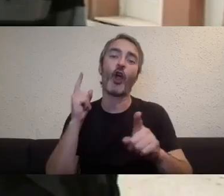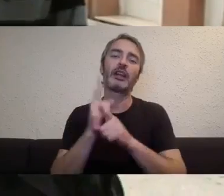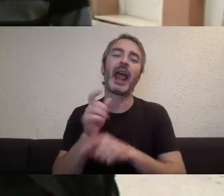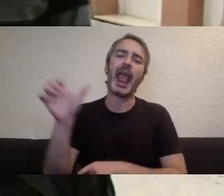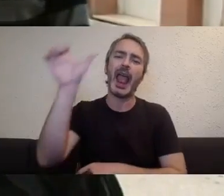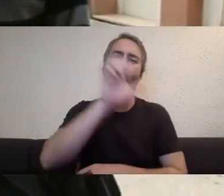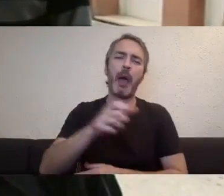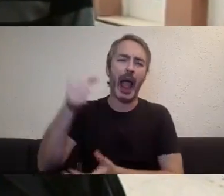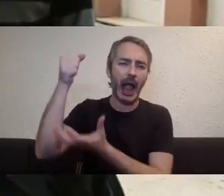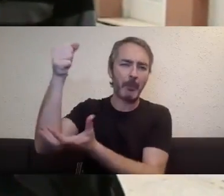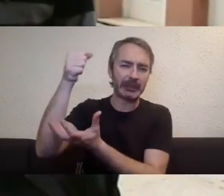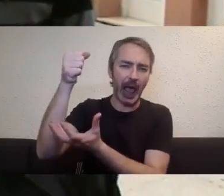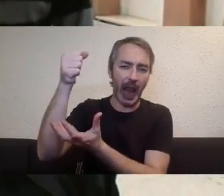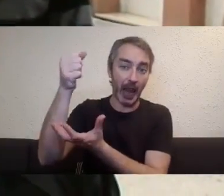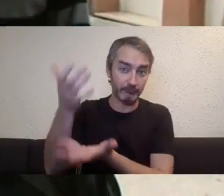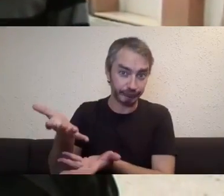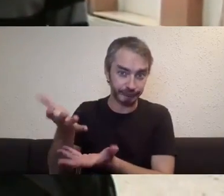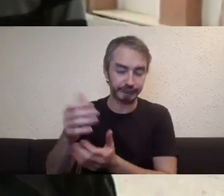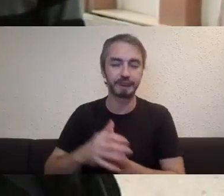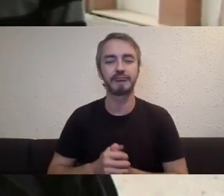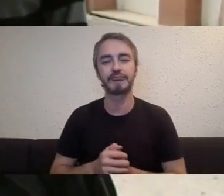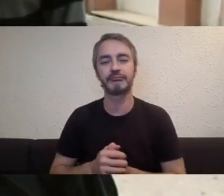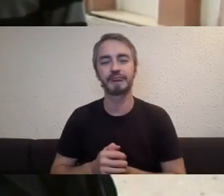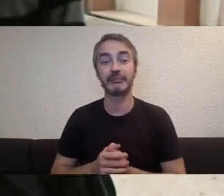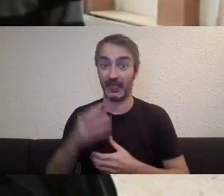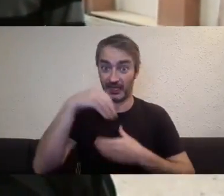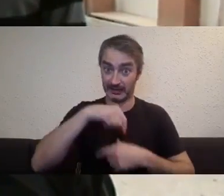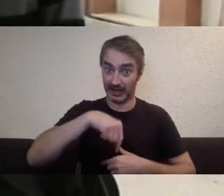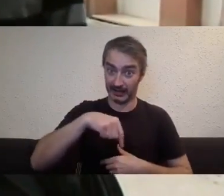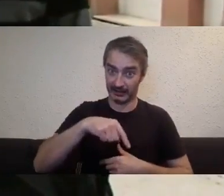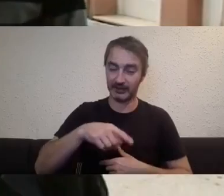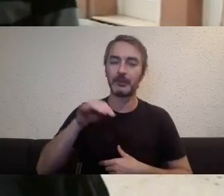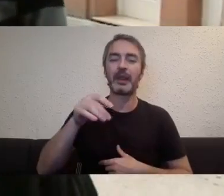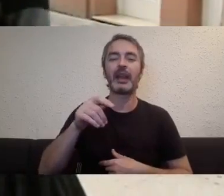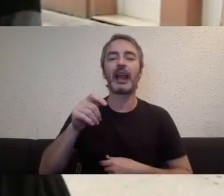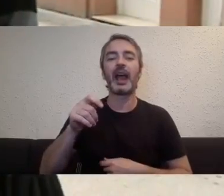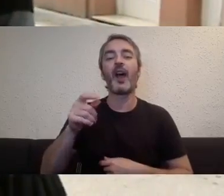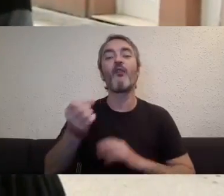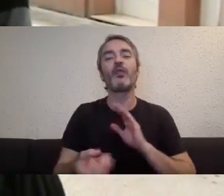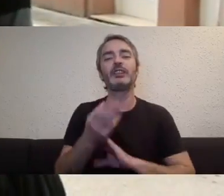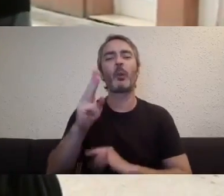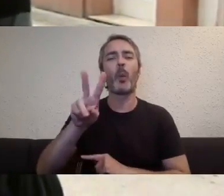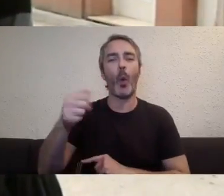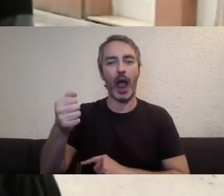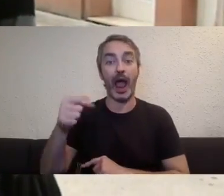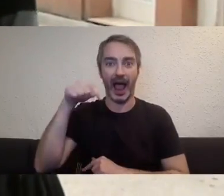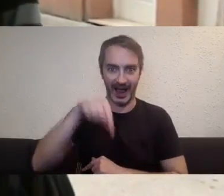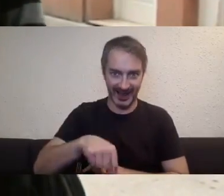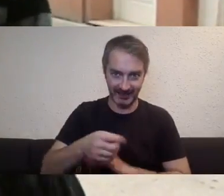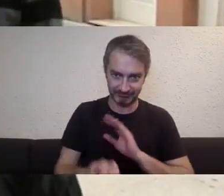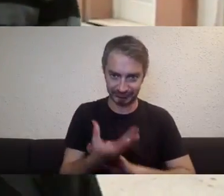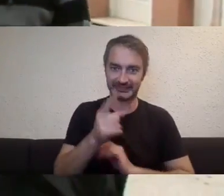la campanya contra l'Europa Capital, que es va gestar una mica aquí a la Garnatxa. La fundació de la PUA